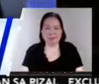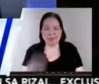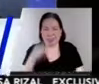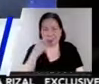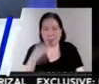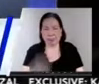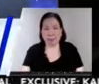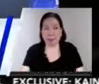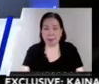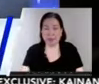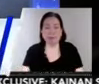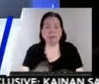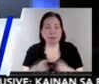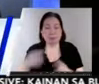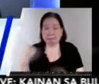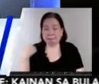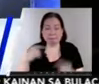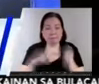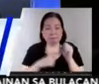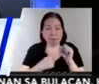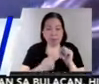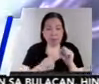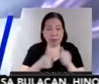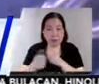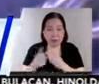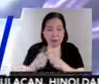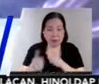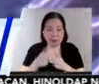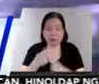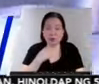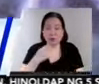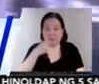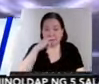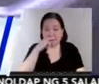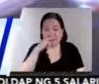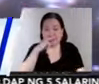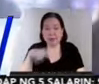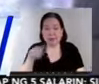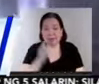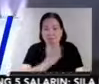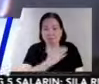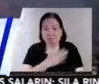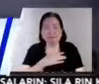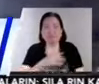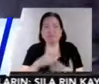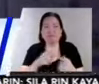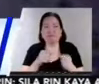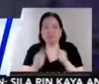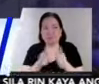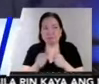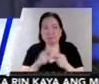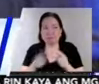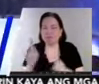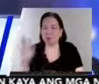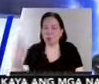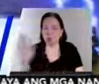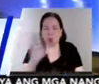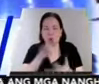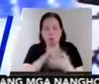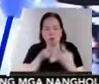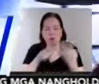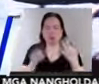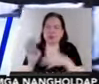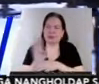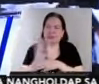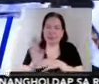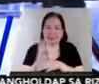Habang hindi pa nagsisimula ang The Voice Kids Philippines, busy sa kani-kanilang commitments ang coaches. Si Stel, kasama